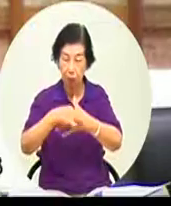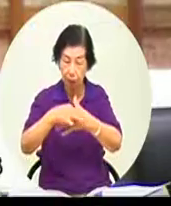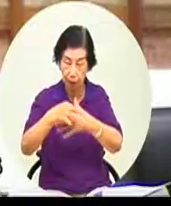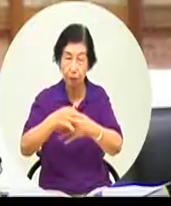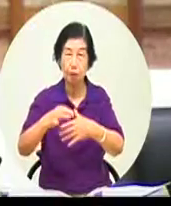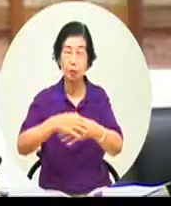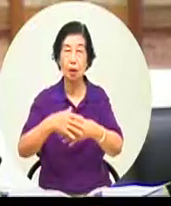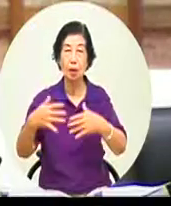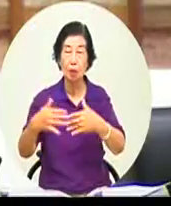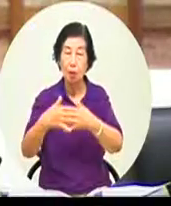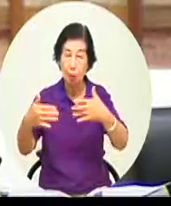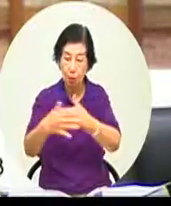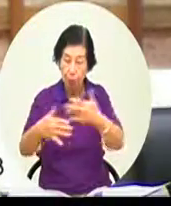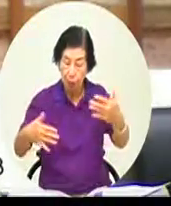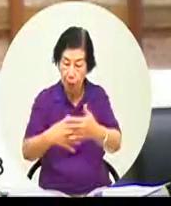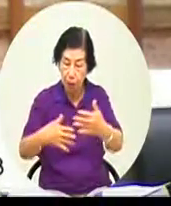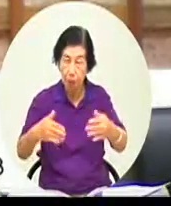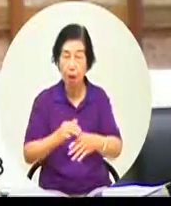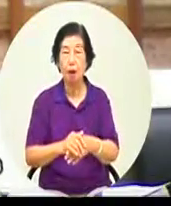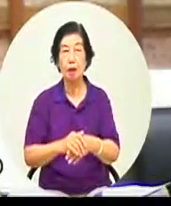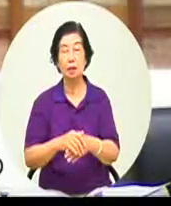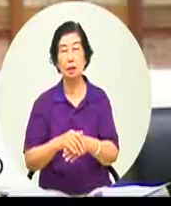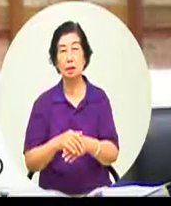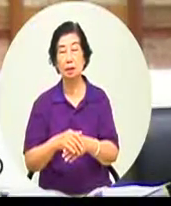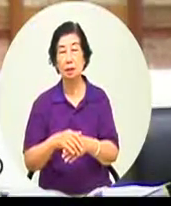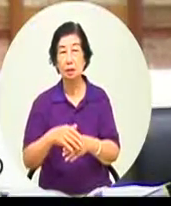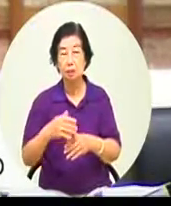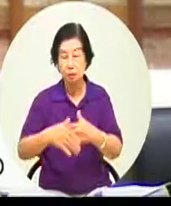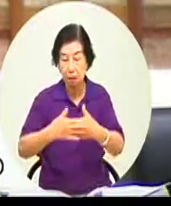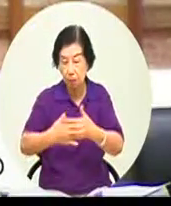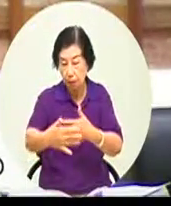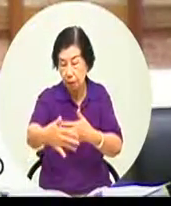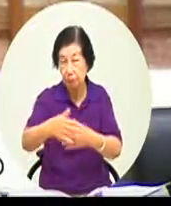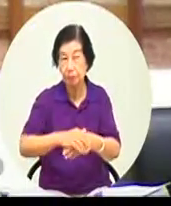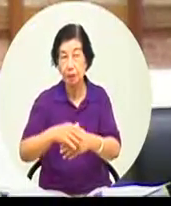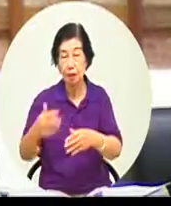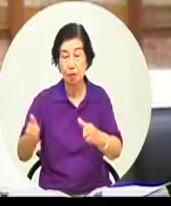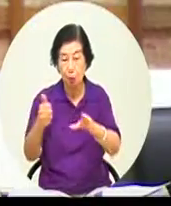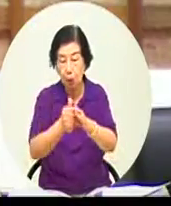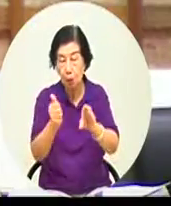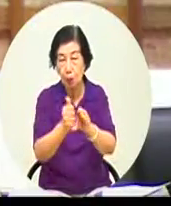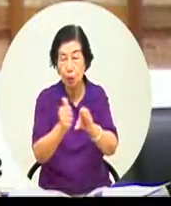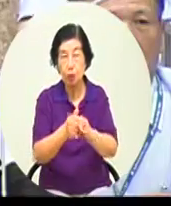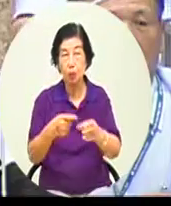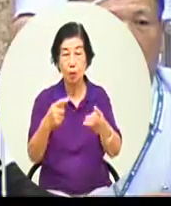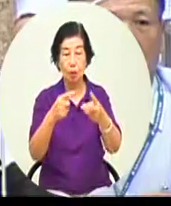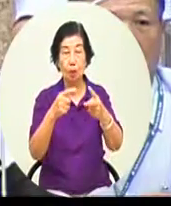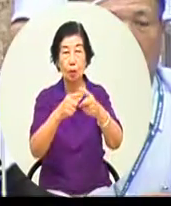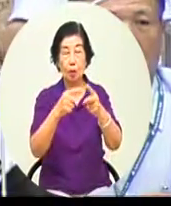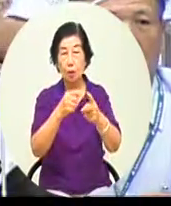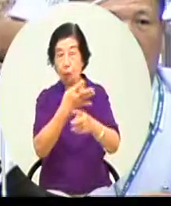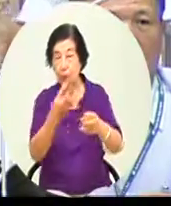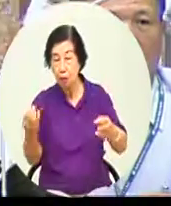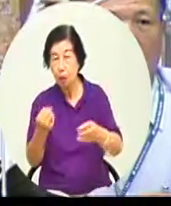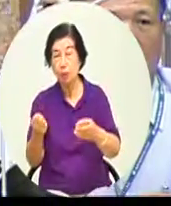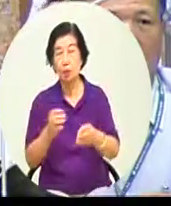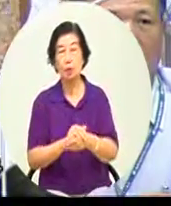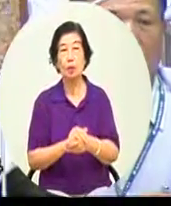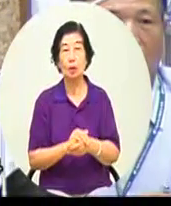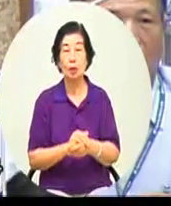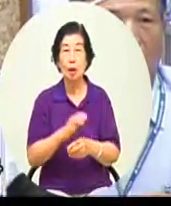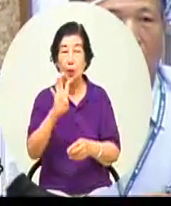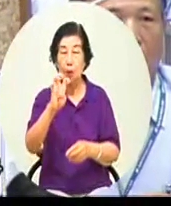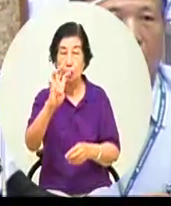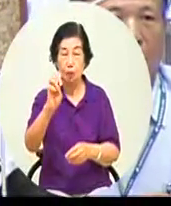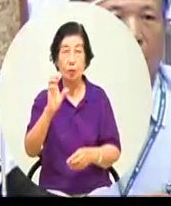止，我们在试营运这个阶段，我们搭乘人次有多少了？ 截至目前为止，累计的话有